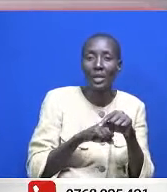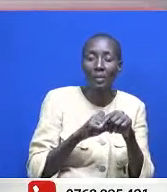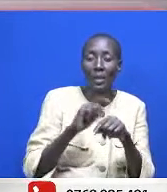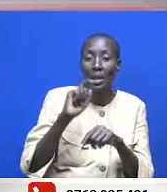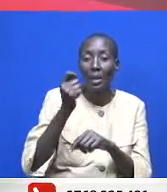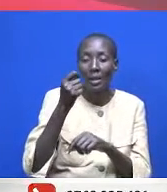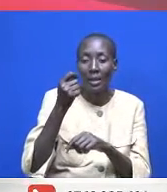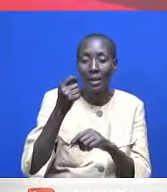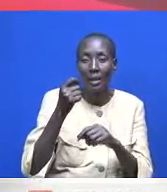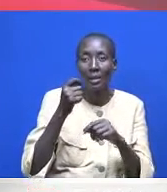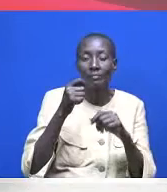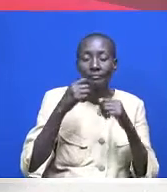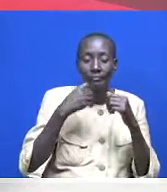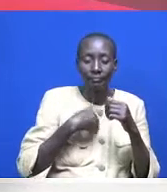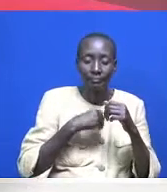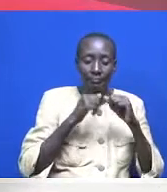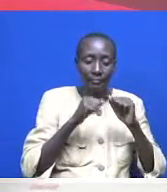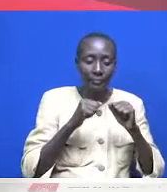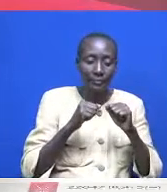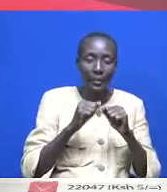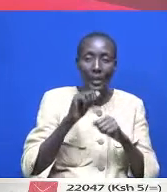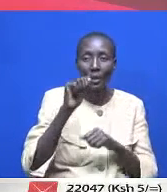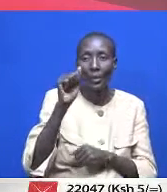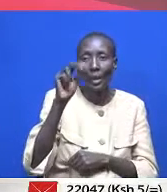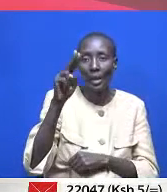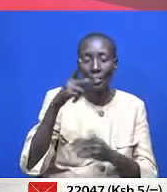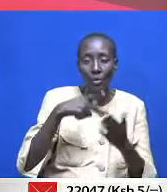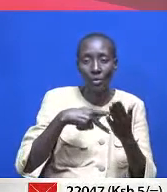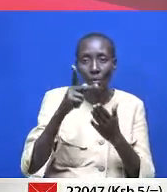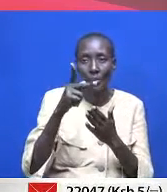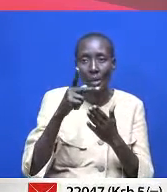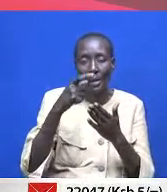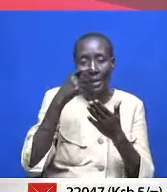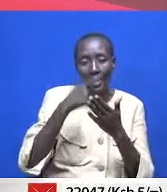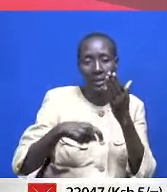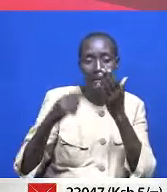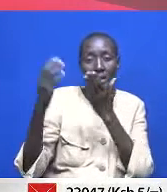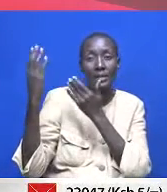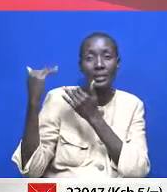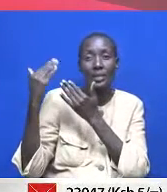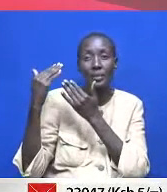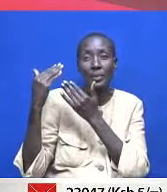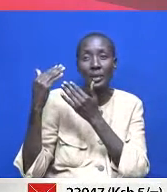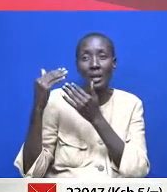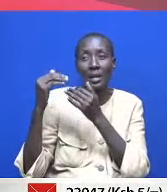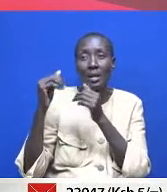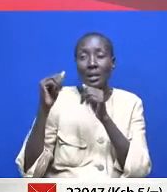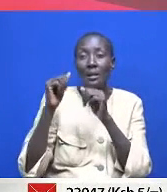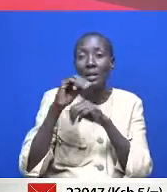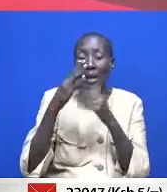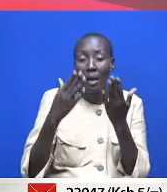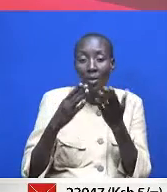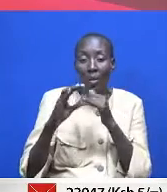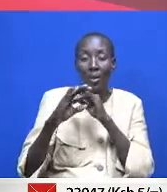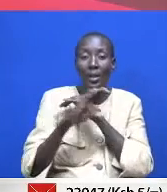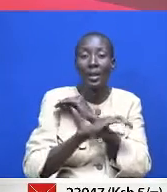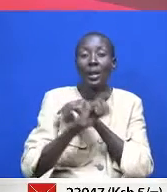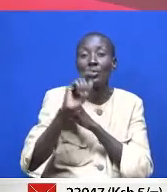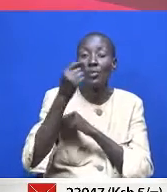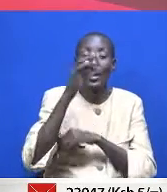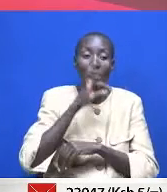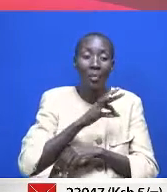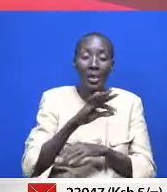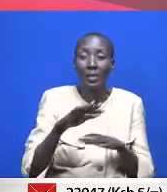mkataba na Umoja wa Afrika kuweza kulipa ada ambayo ilikuwa inahitajika, kuna lolote nchi ya Kenya imeweza kufaidi hadi sasa